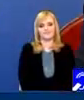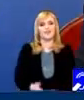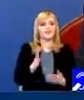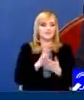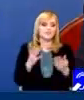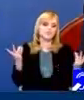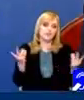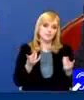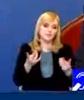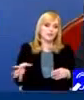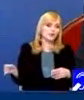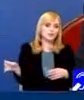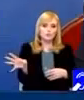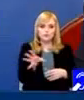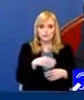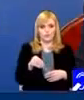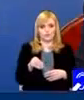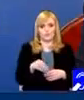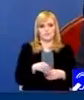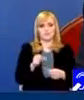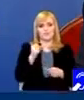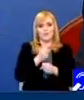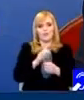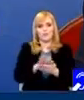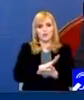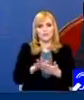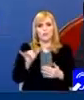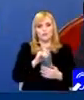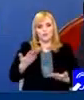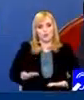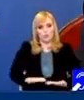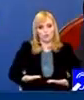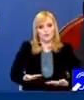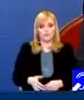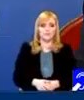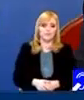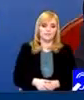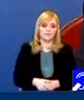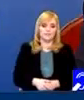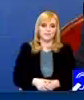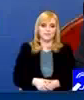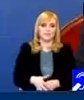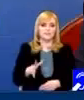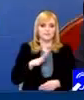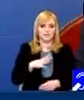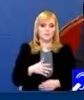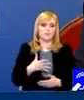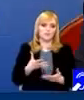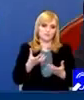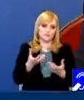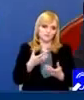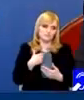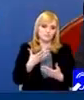Este nevoie ca toți să-și facă curățenie acolo unde locuiesc. Trebuie să ne atârnăm